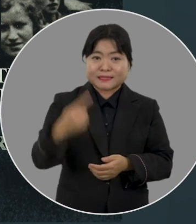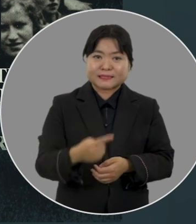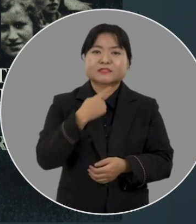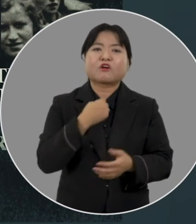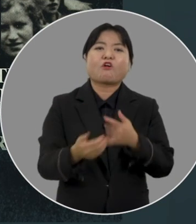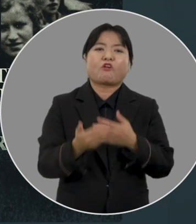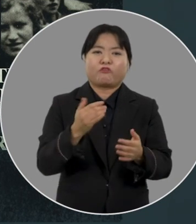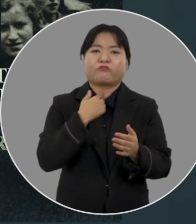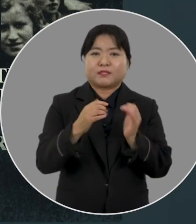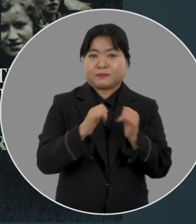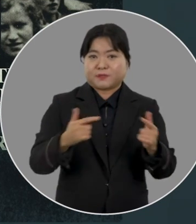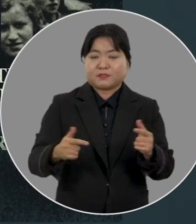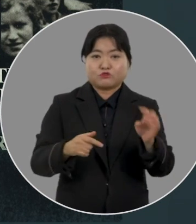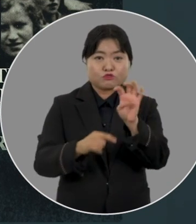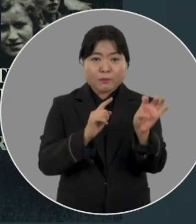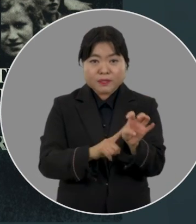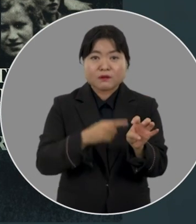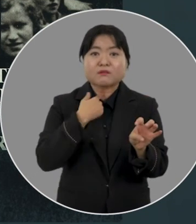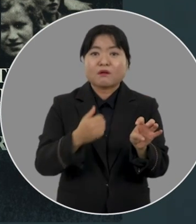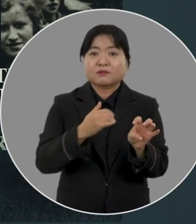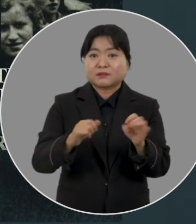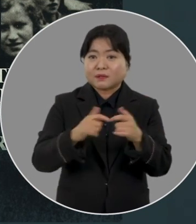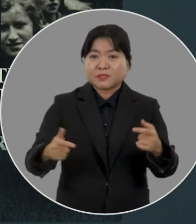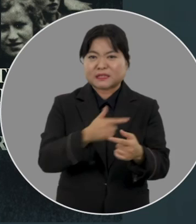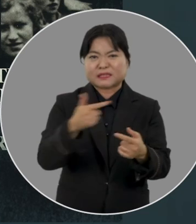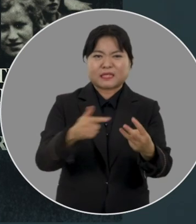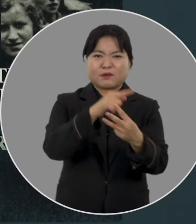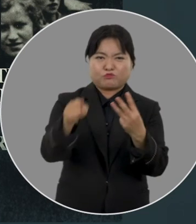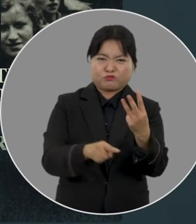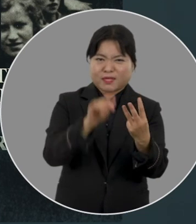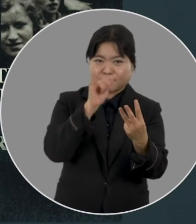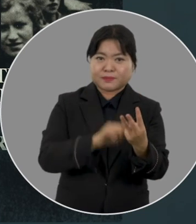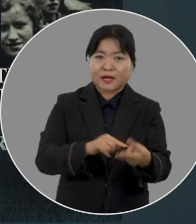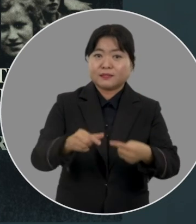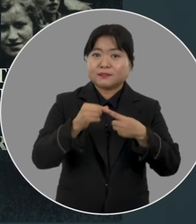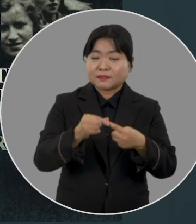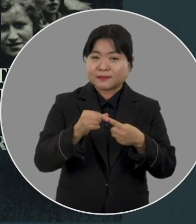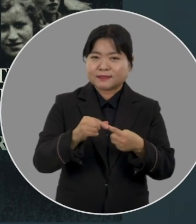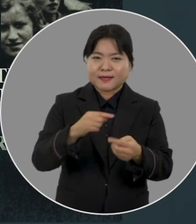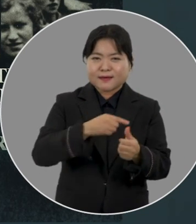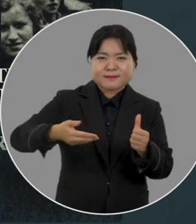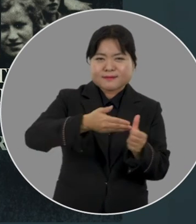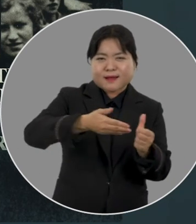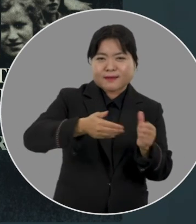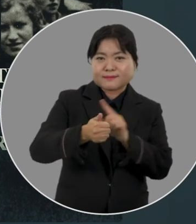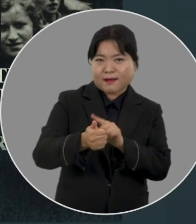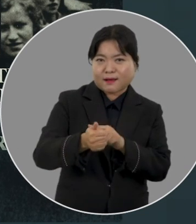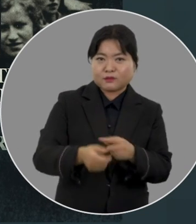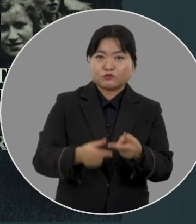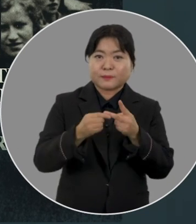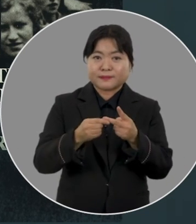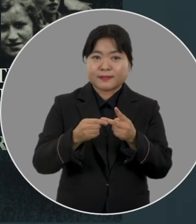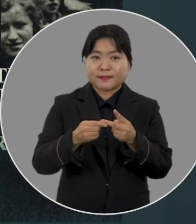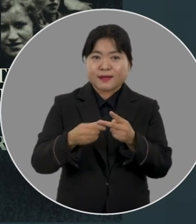겪었던 사람들, 유럽에서 겪었던 사람들은 크게 세 부류가 있습니다. 첫째는 가해자였고요. 두